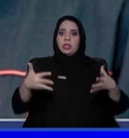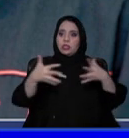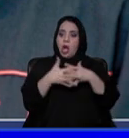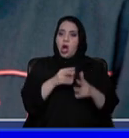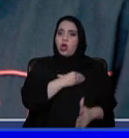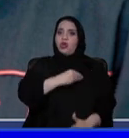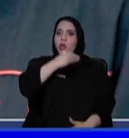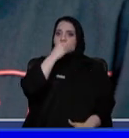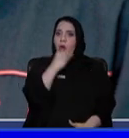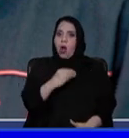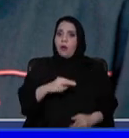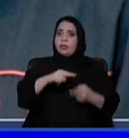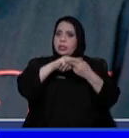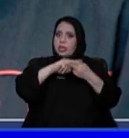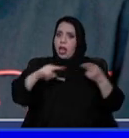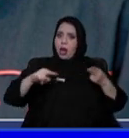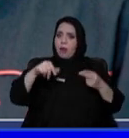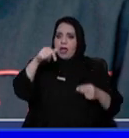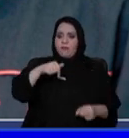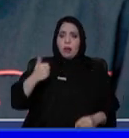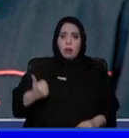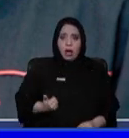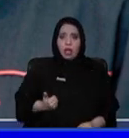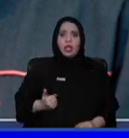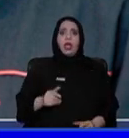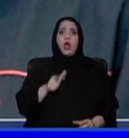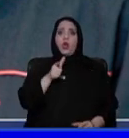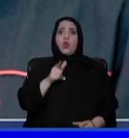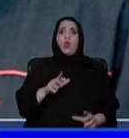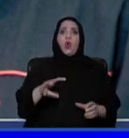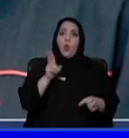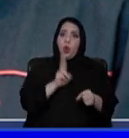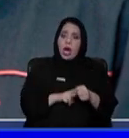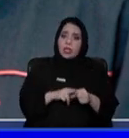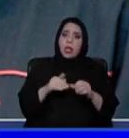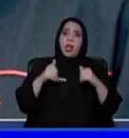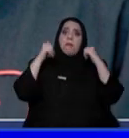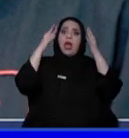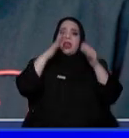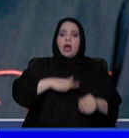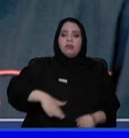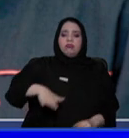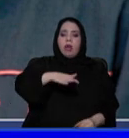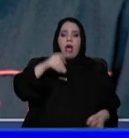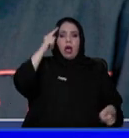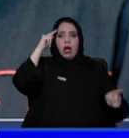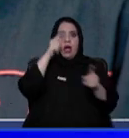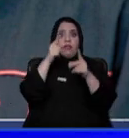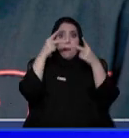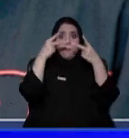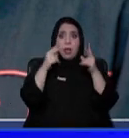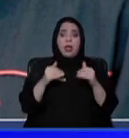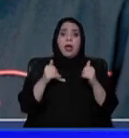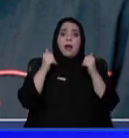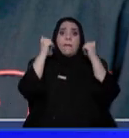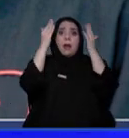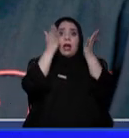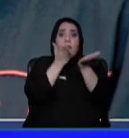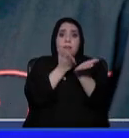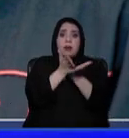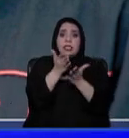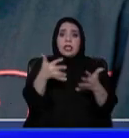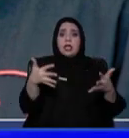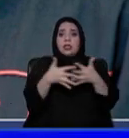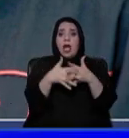السلمي والسلام في البحرين وفي بلاد الجوار، وانطلقت مسيرة